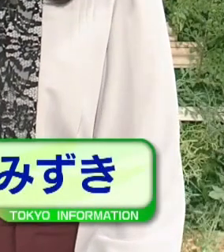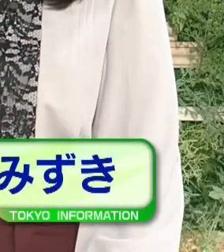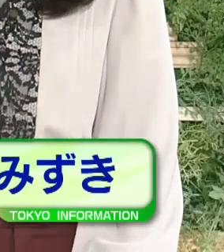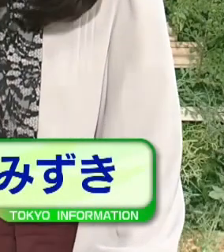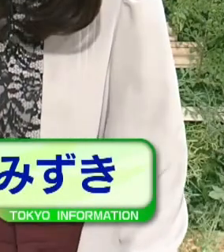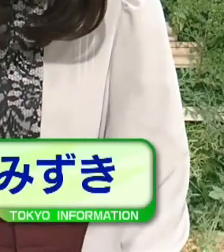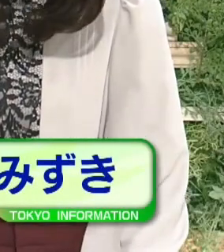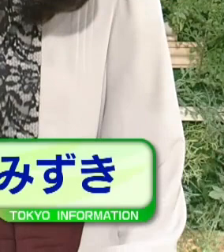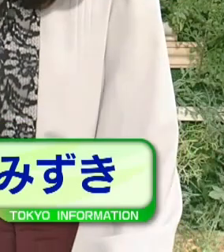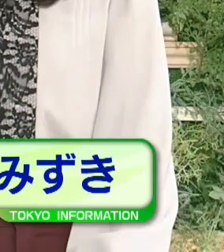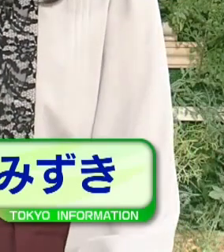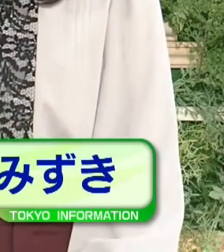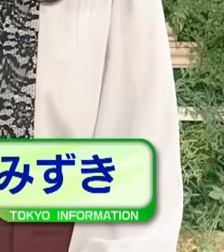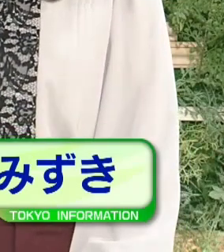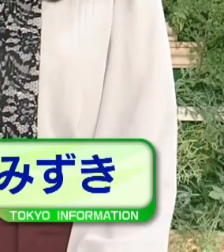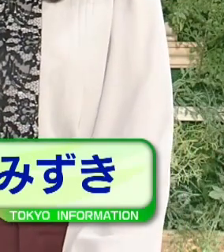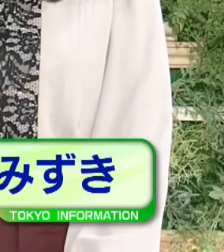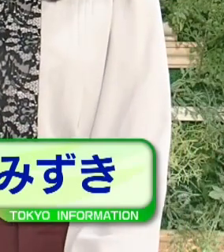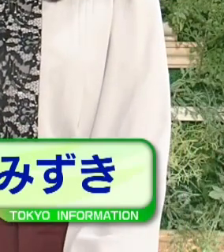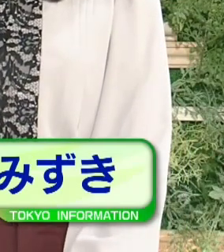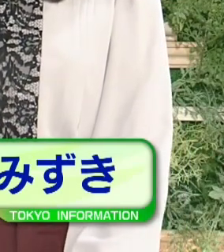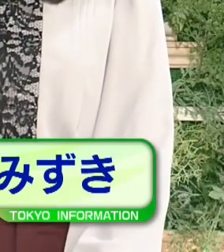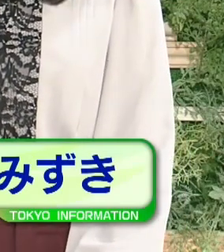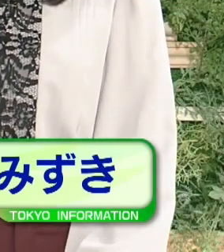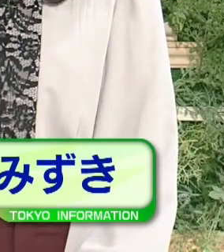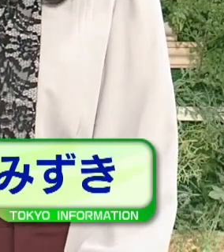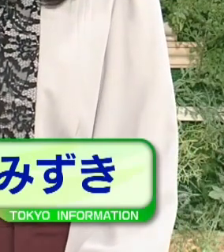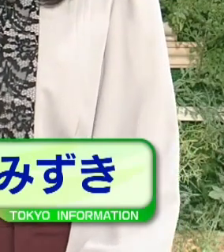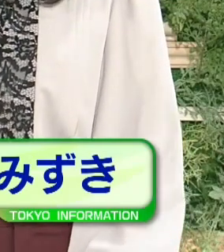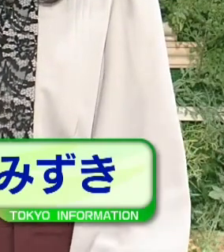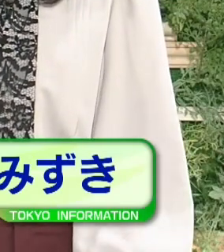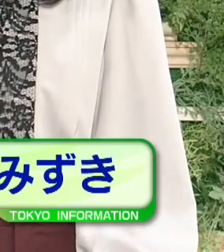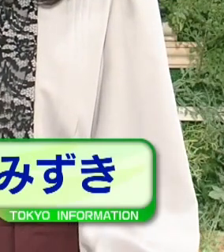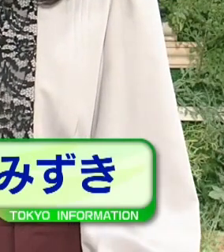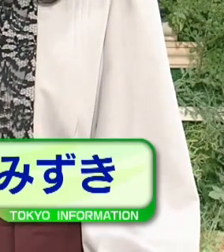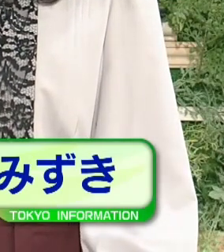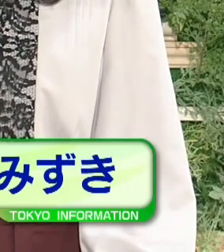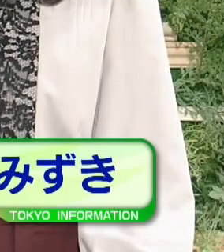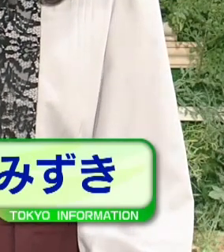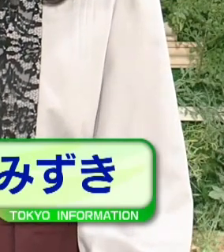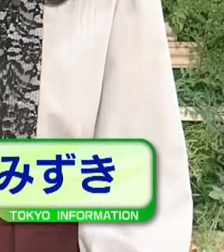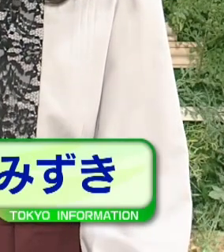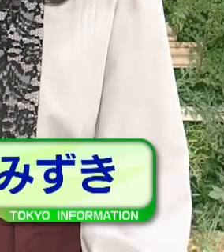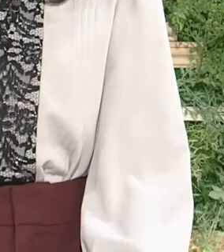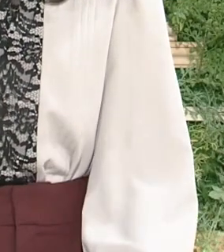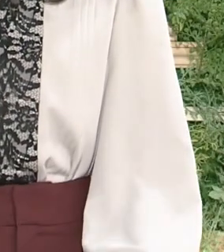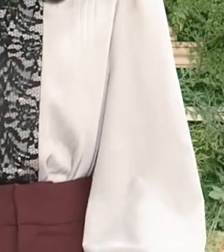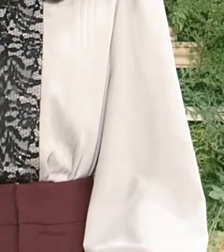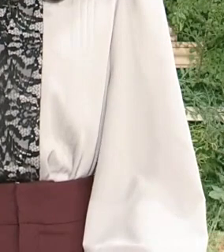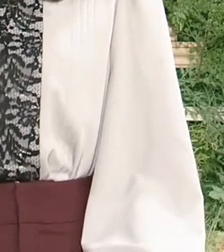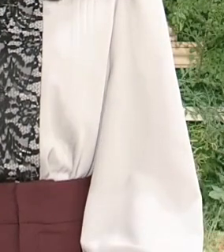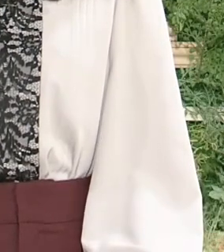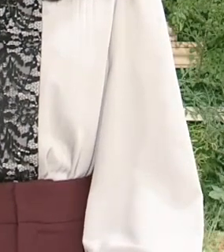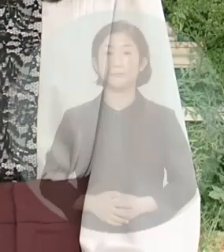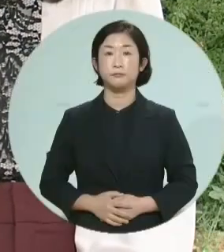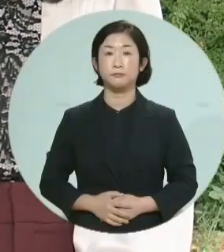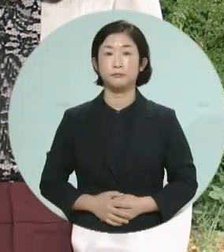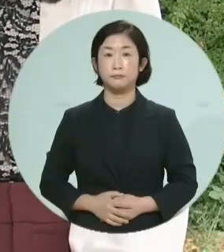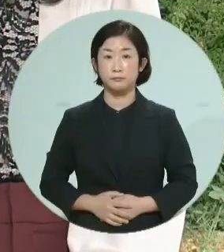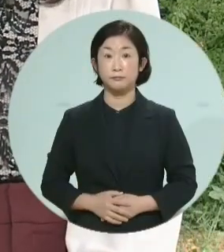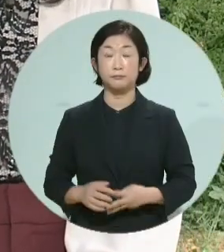はようございます。11月22日火曜日の東京インフォメーションです。